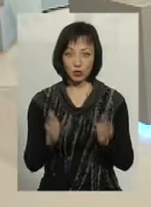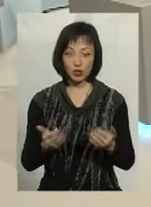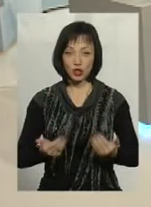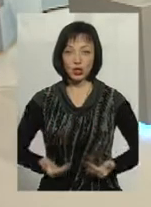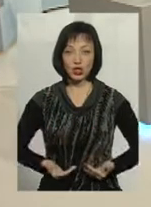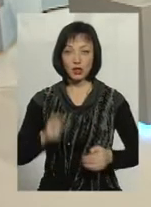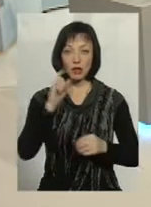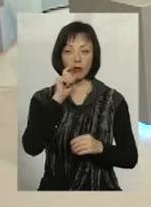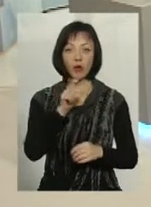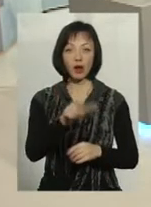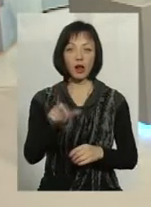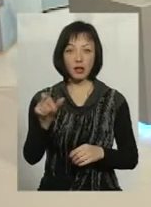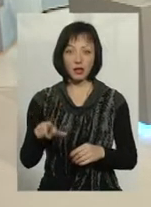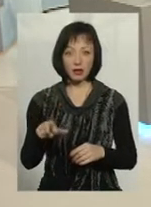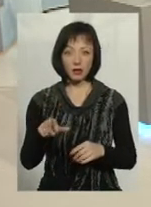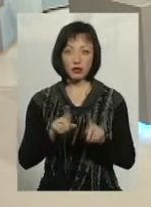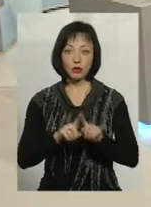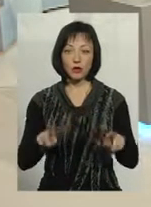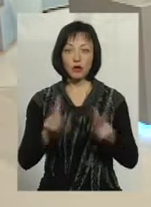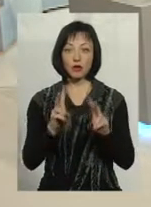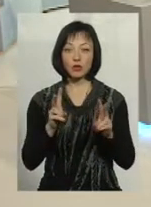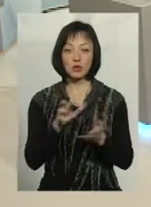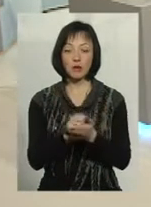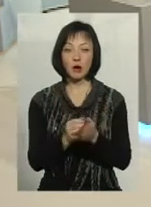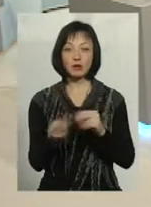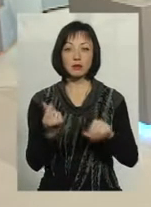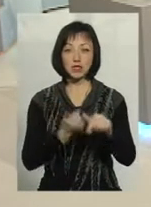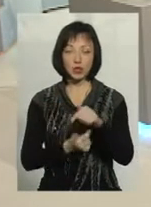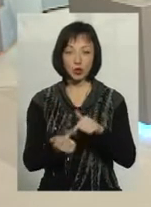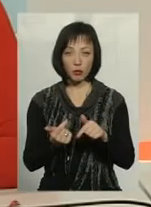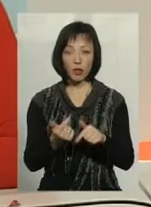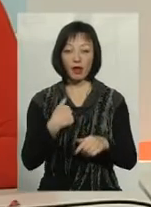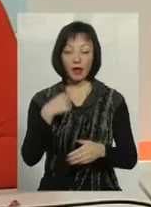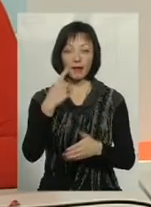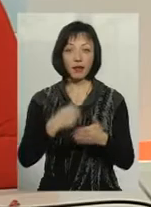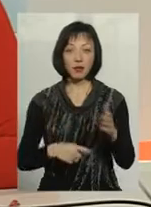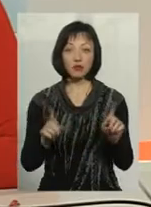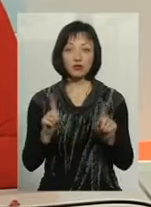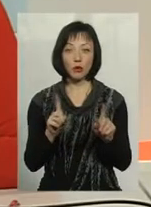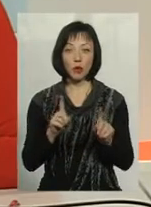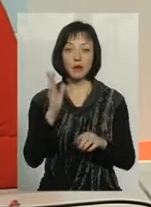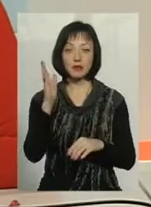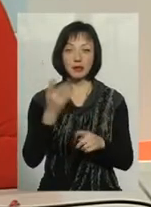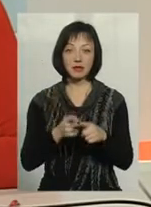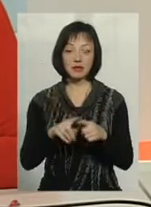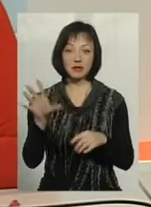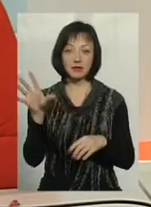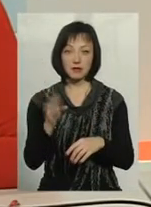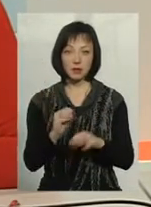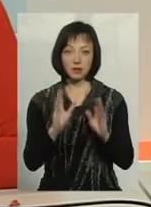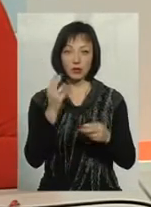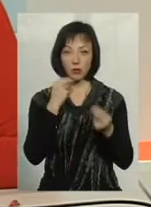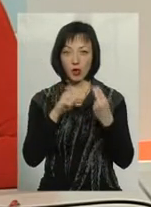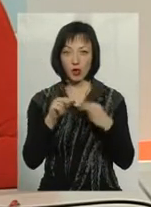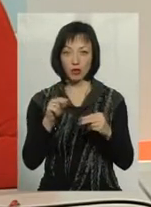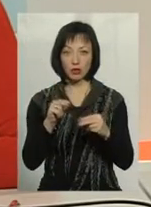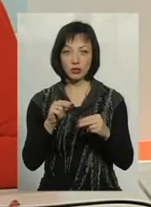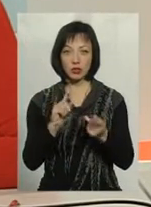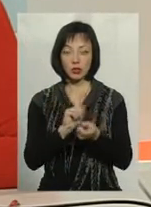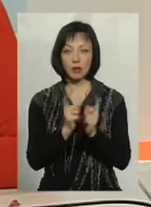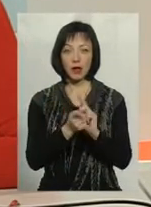теж працюють без касового апарату. То саме стосується і третьої групи. Так? Як перевірити? Ну, все це залежить сьогодні від покупця. Тобто той,